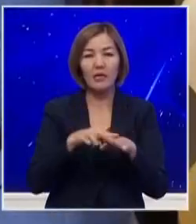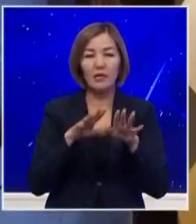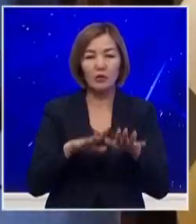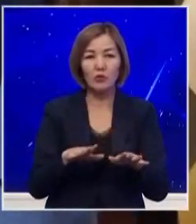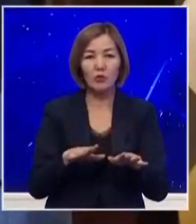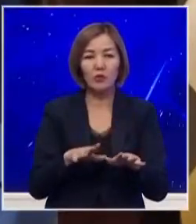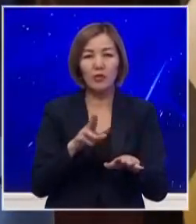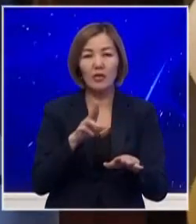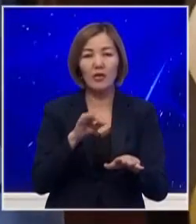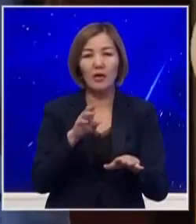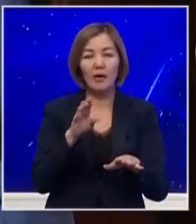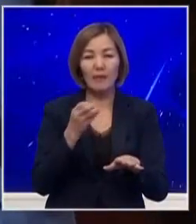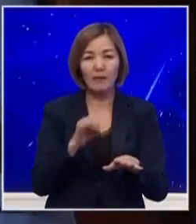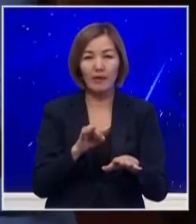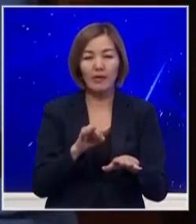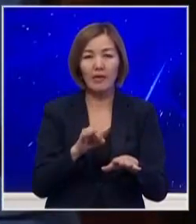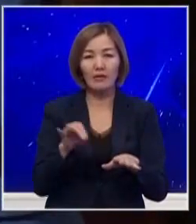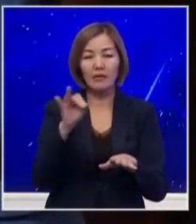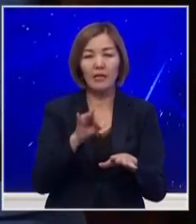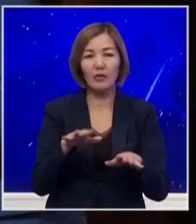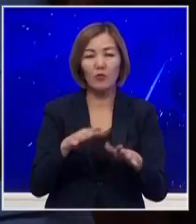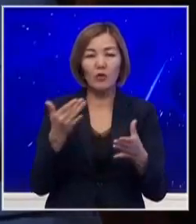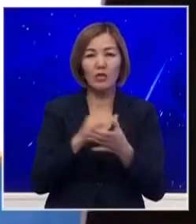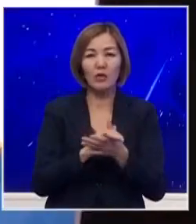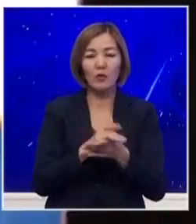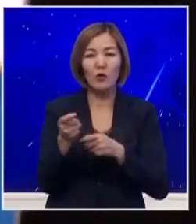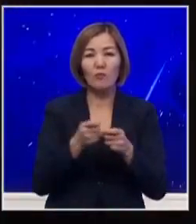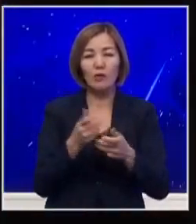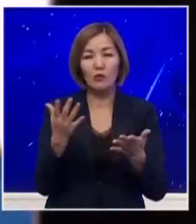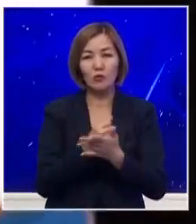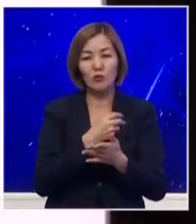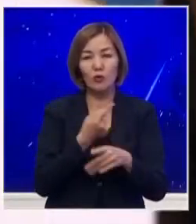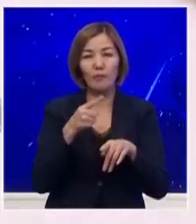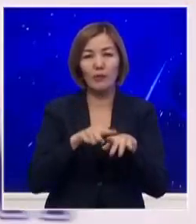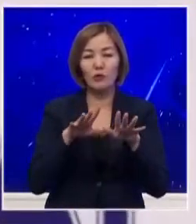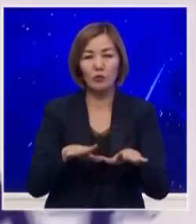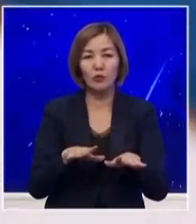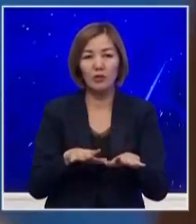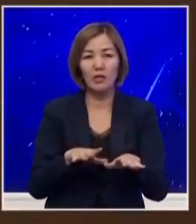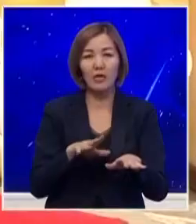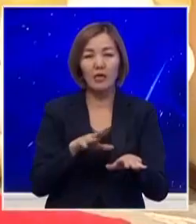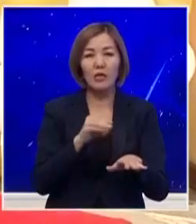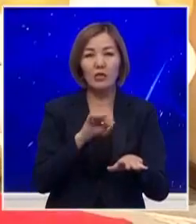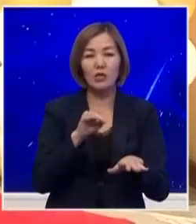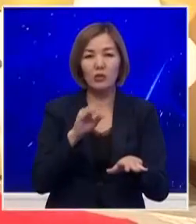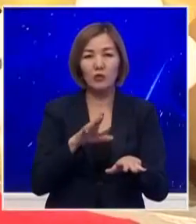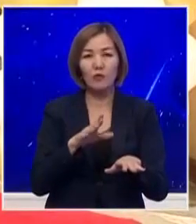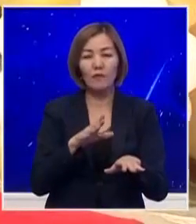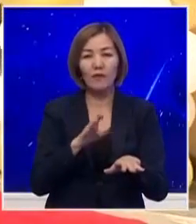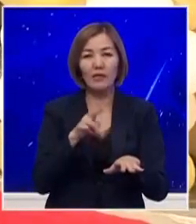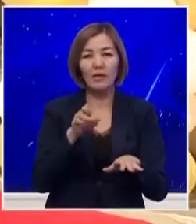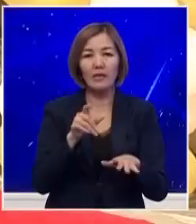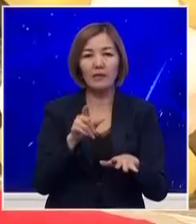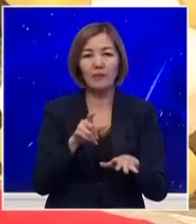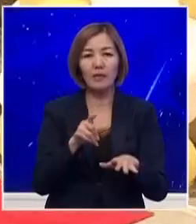орынды Қабанбай Батыр атындағы тарихи өлкетану музейінің меңгерушісі иеленді. Бірінші орында Ілияс Жансүгіров атындағы әдеби музейінің